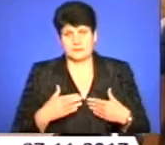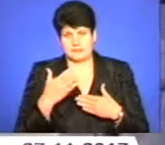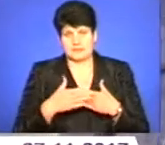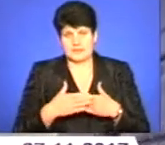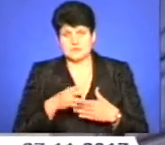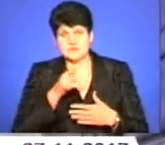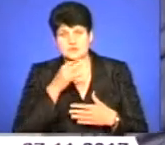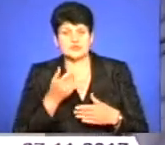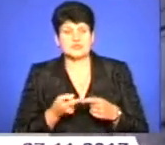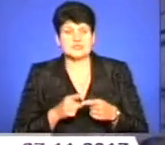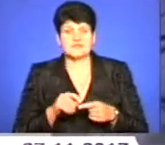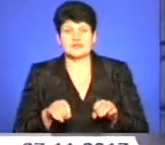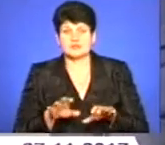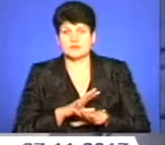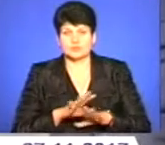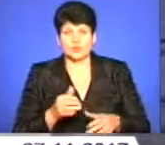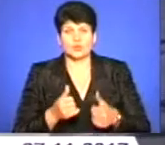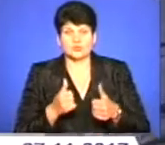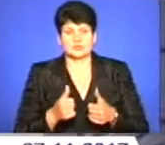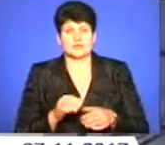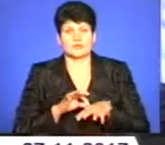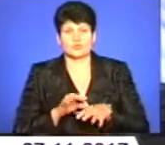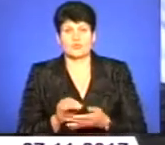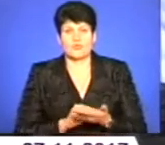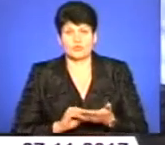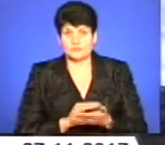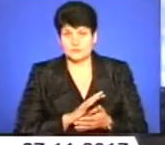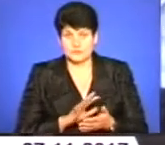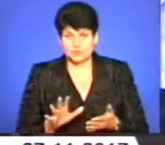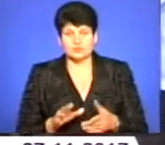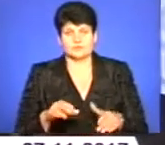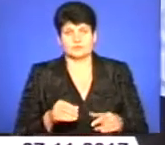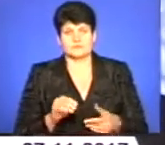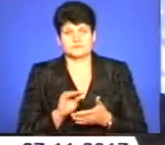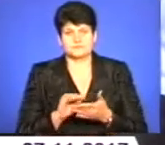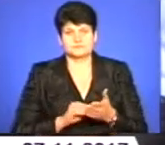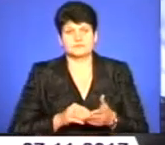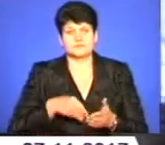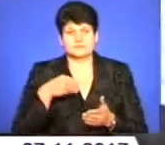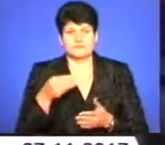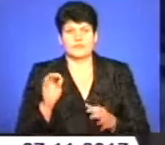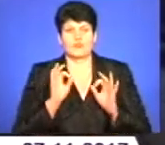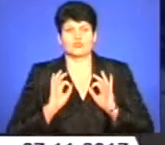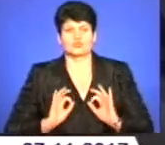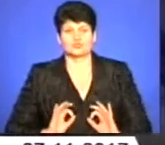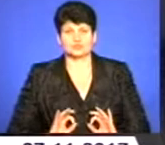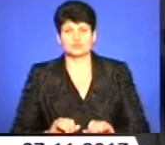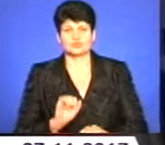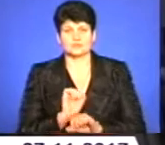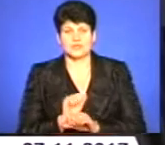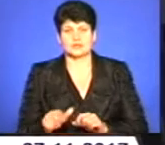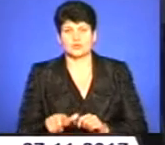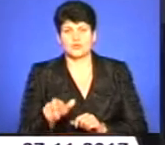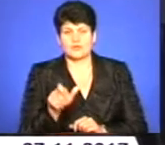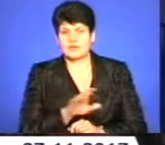час вона не вирішиться і конкурс не проведуть повторно, звертатимуться у прокуратуру. Якщо й там їх не почують, кажуть, перекриватимуть дороги і